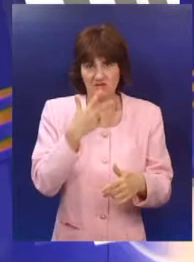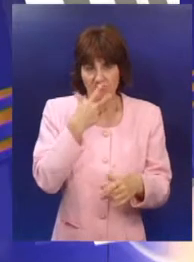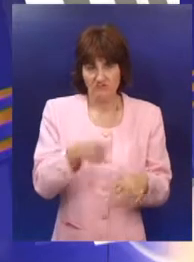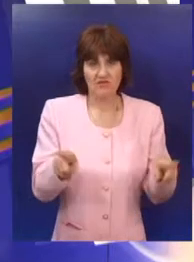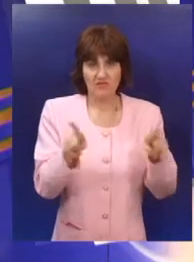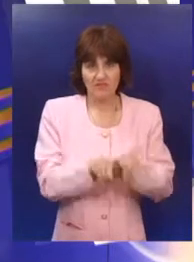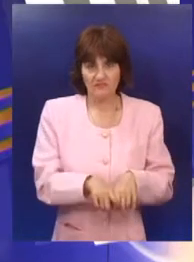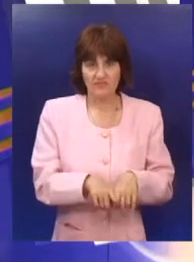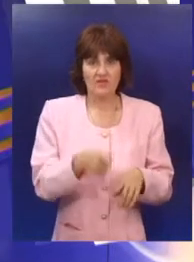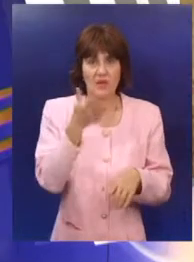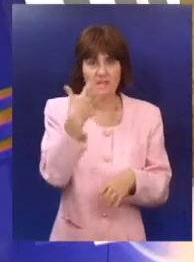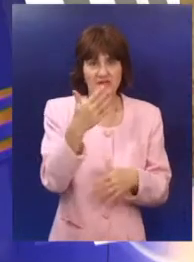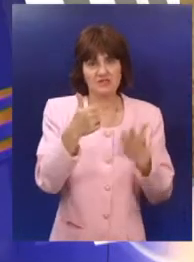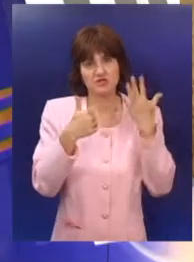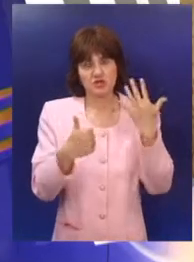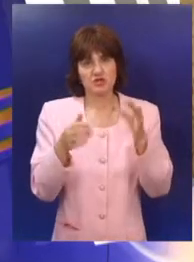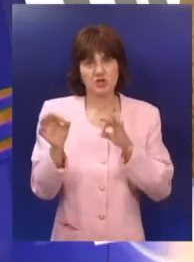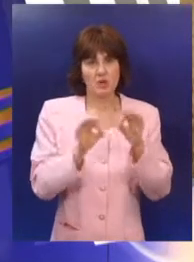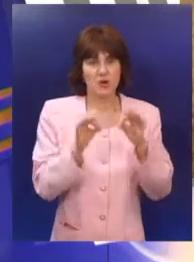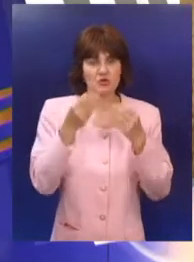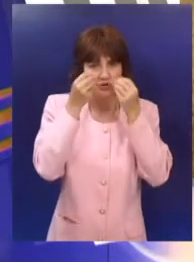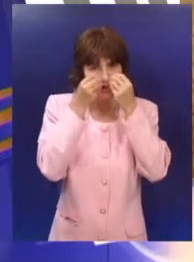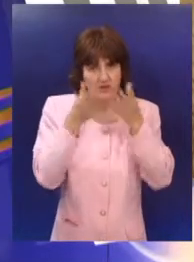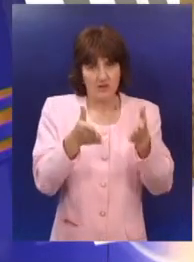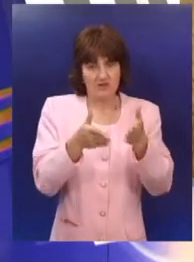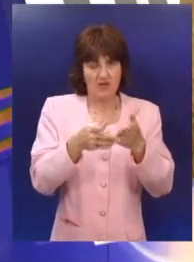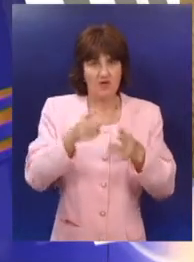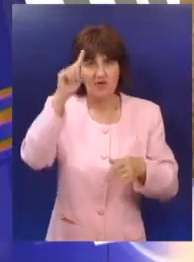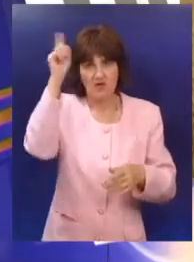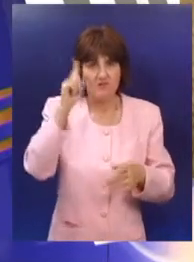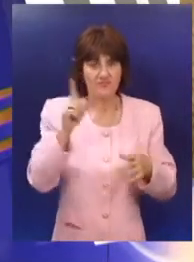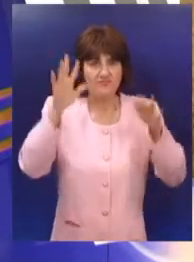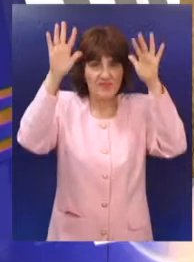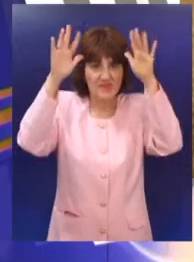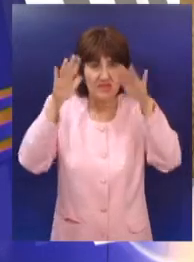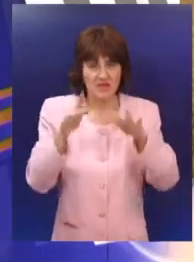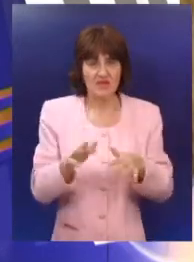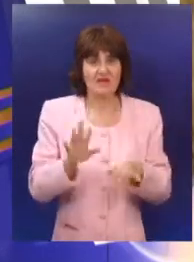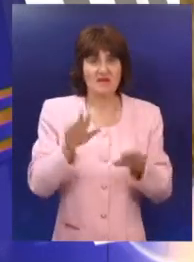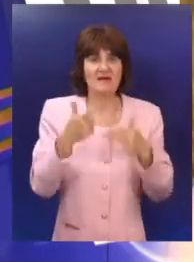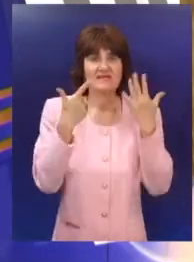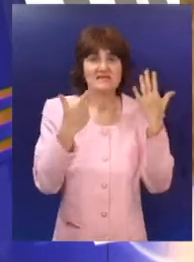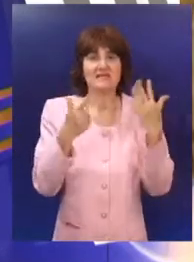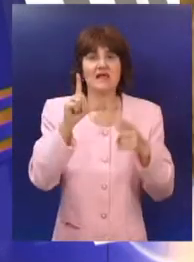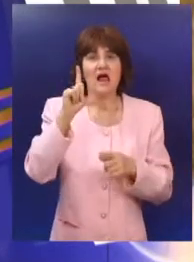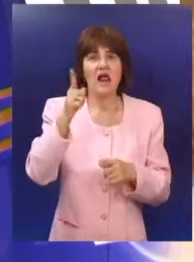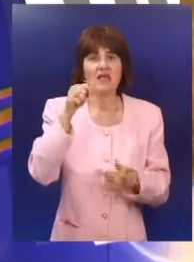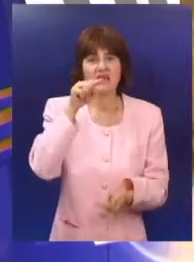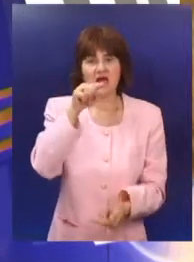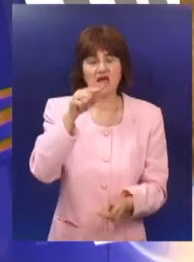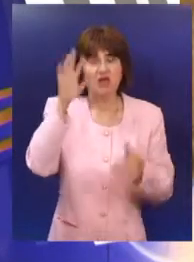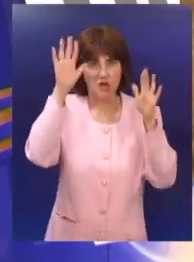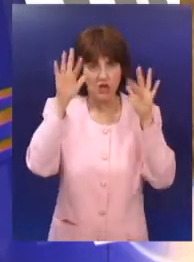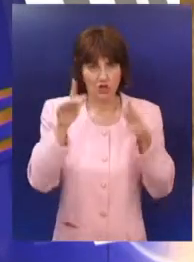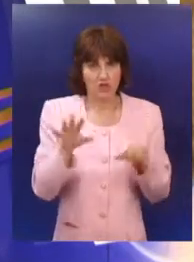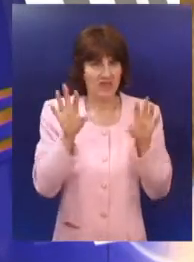su veće od 50-60%. Olujno nevreme praćeno gradom natopilo je zemljište sa 7 litara kiše za samo 10